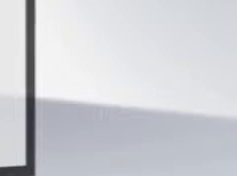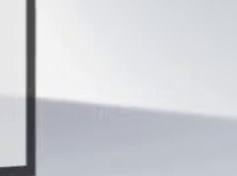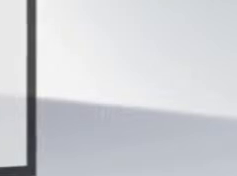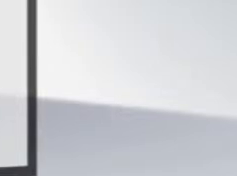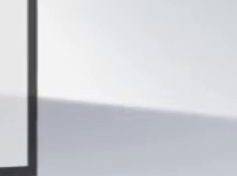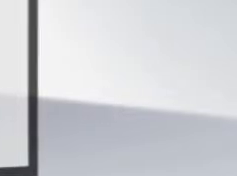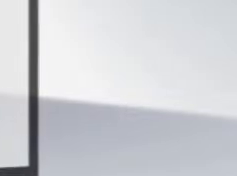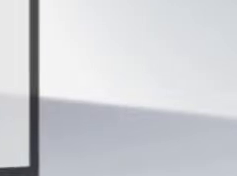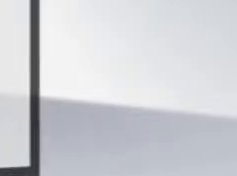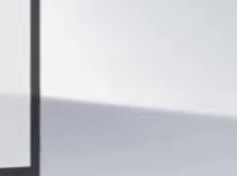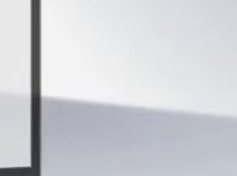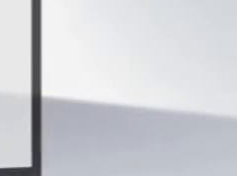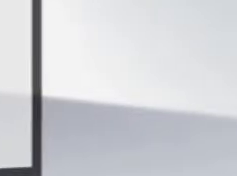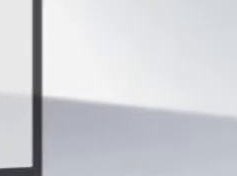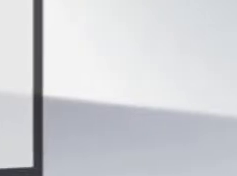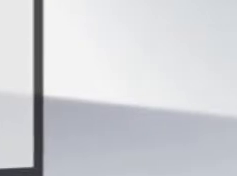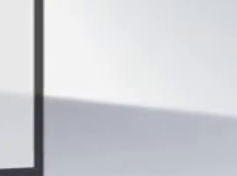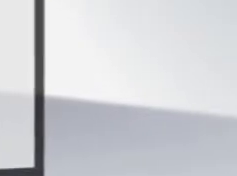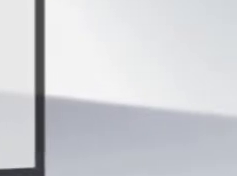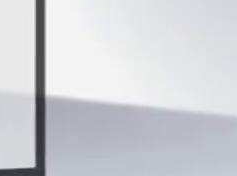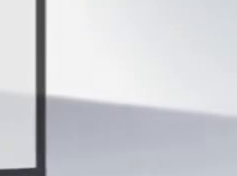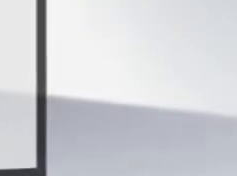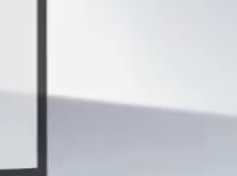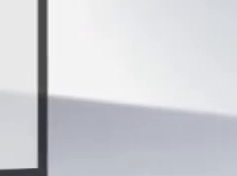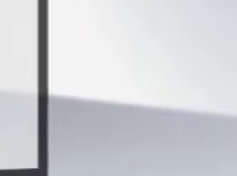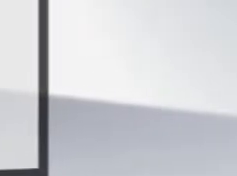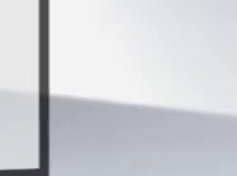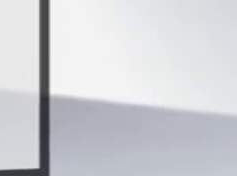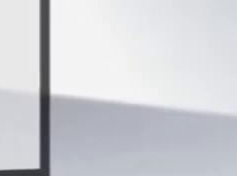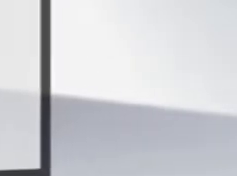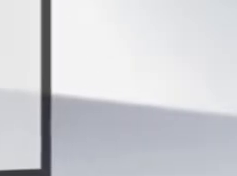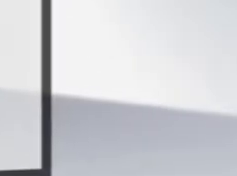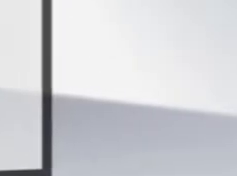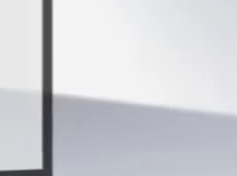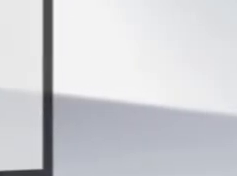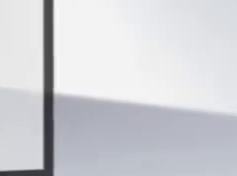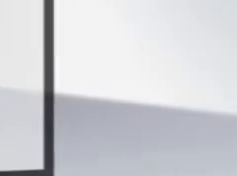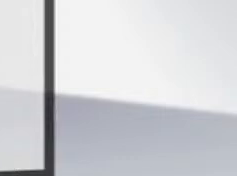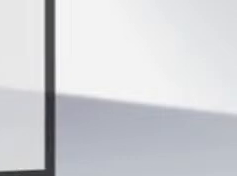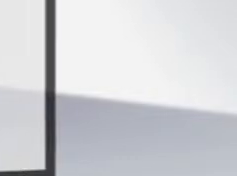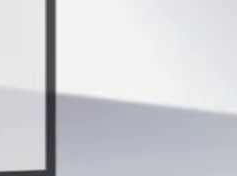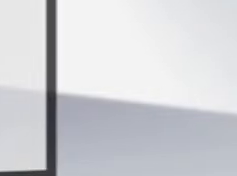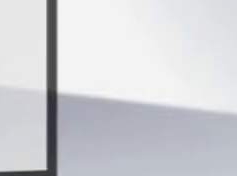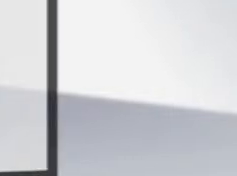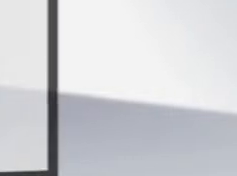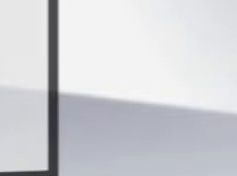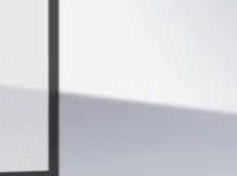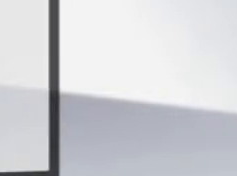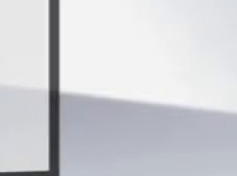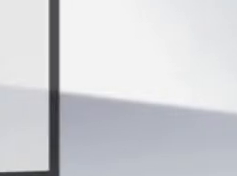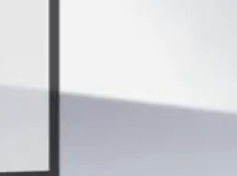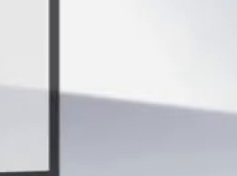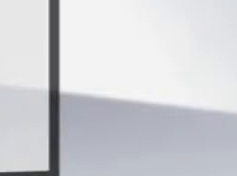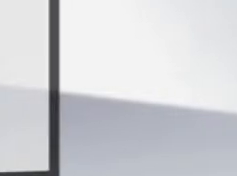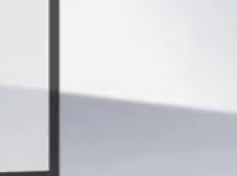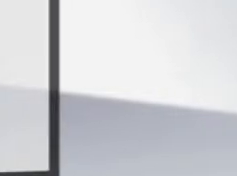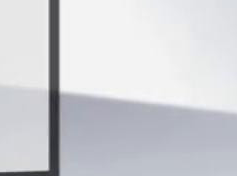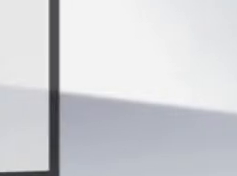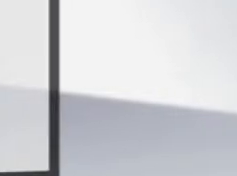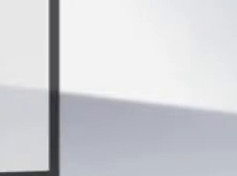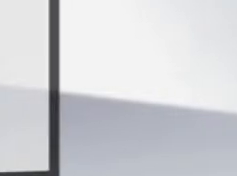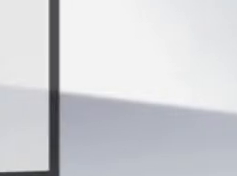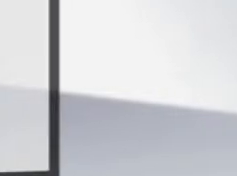wanawake walioolewa wakithibitisha kunyanyaswa na kudhulumika kingono na kijinsia majumbani mwao, huku 11%